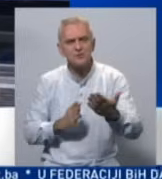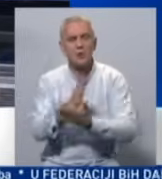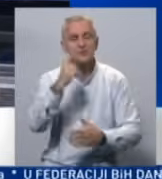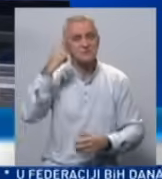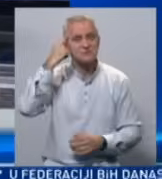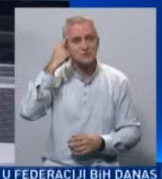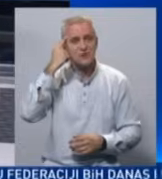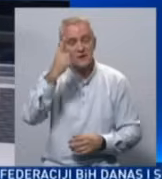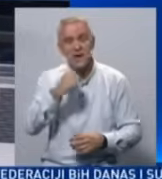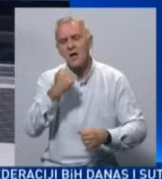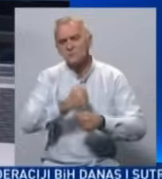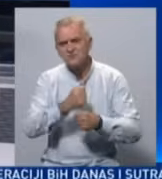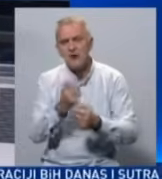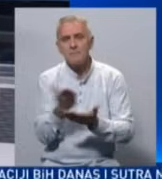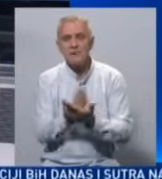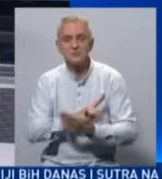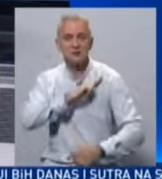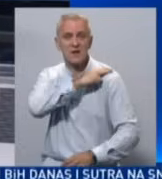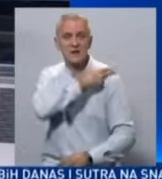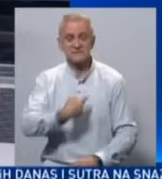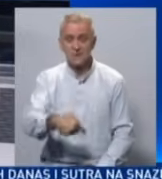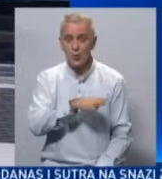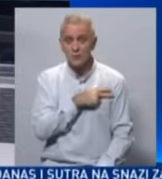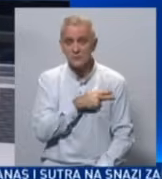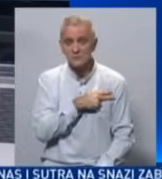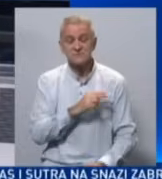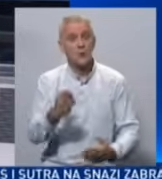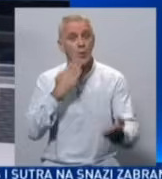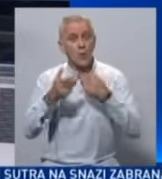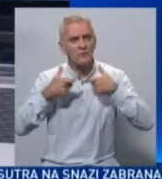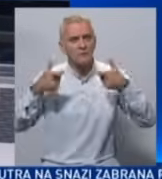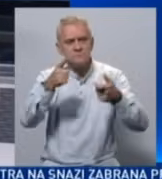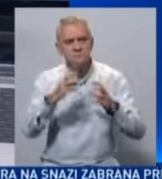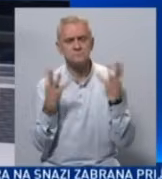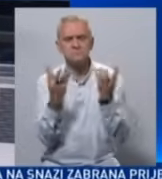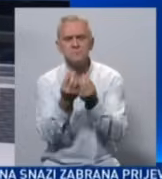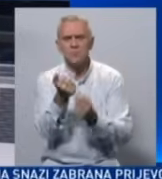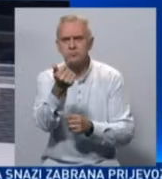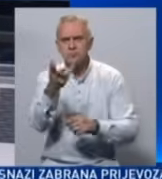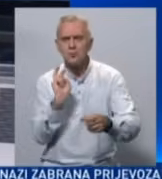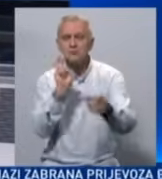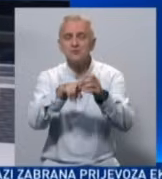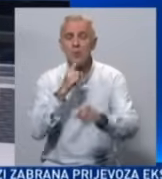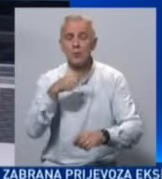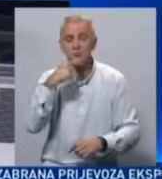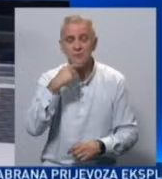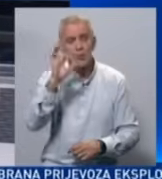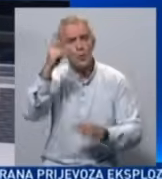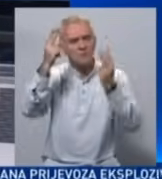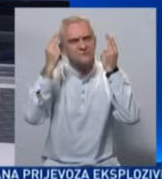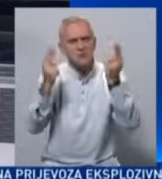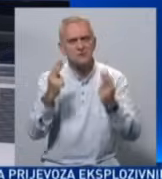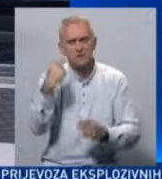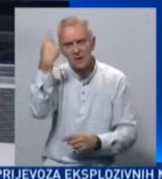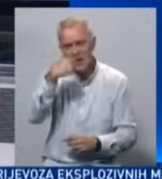sjećanje, održavanje međugeneracijske odgovornosti. Konferencija je okupila brojne učesnike koji su govorili upravo o značaju